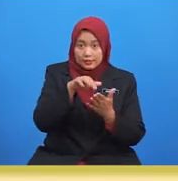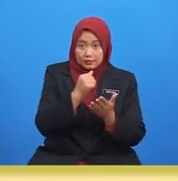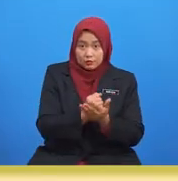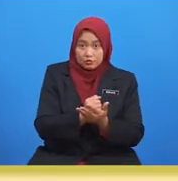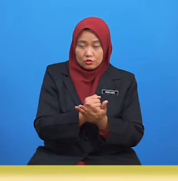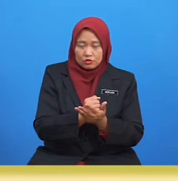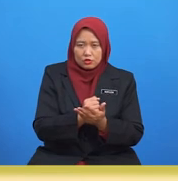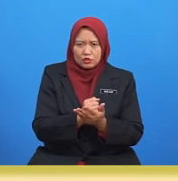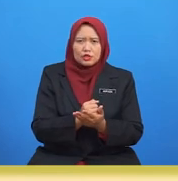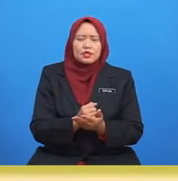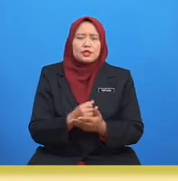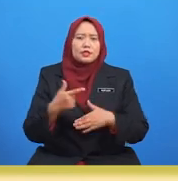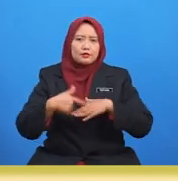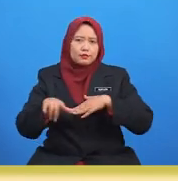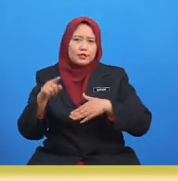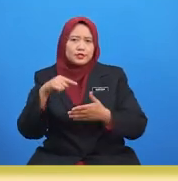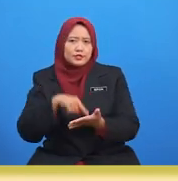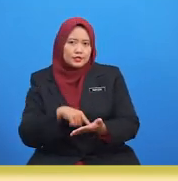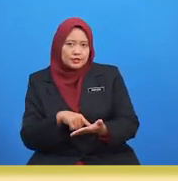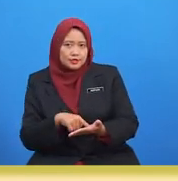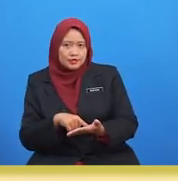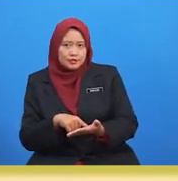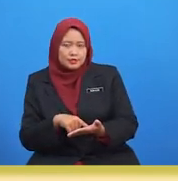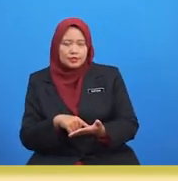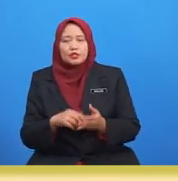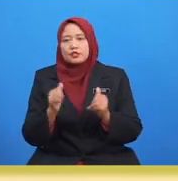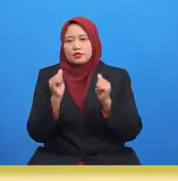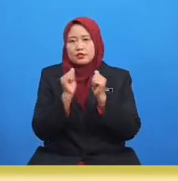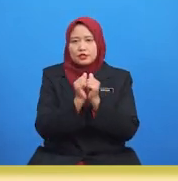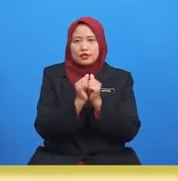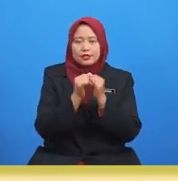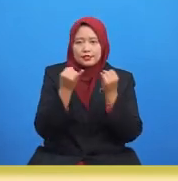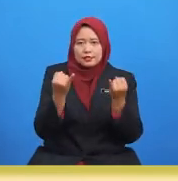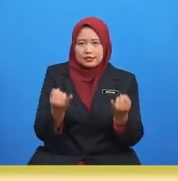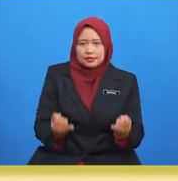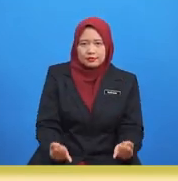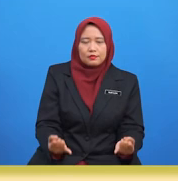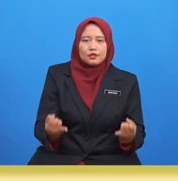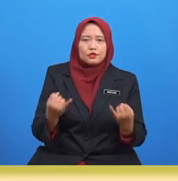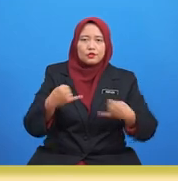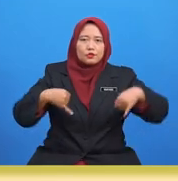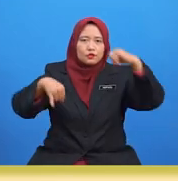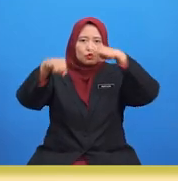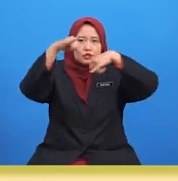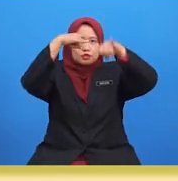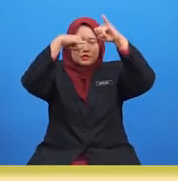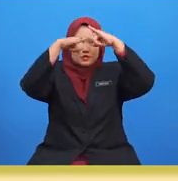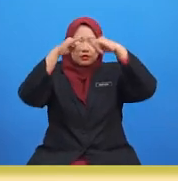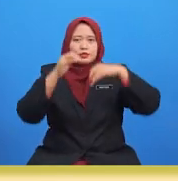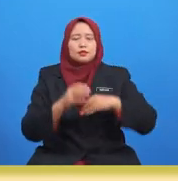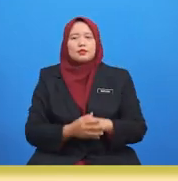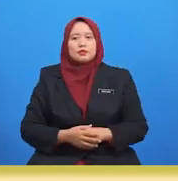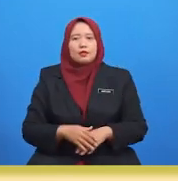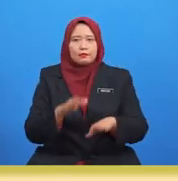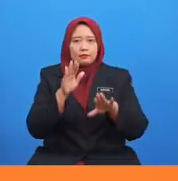boleh semua. Selepas ini kita akan kembali dengan isi padu janaan terhadap